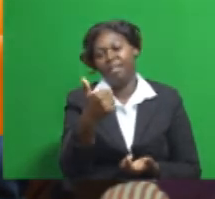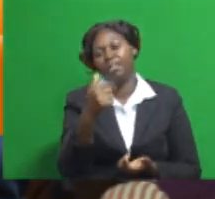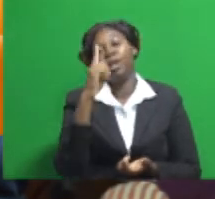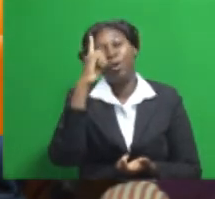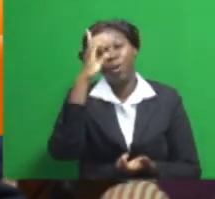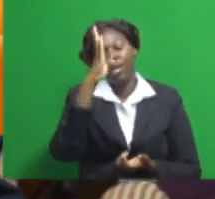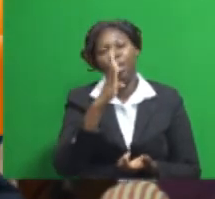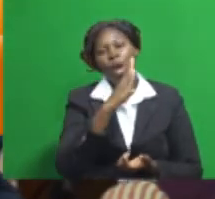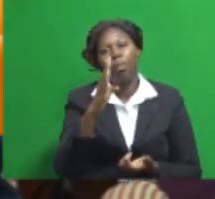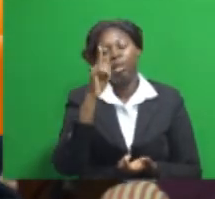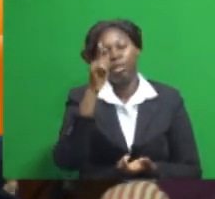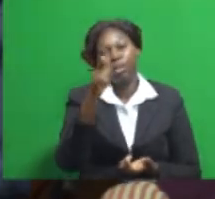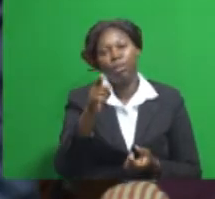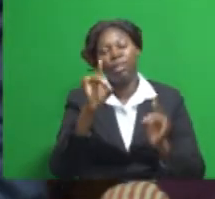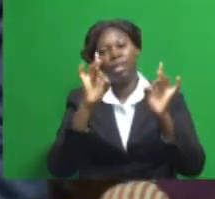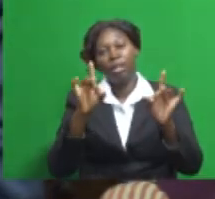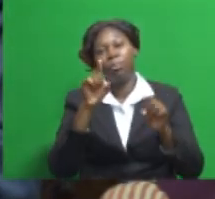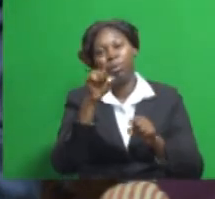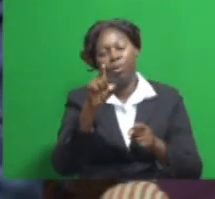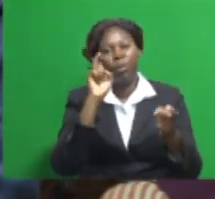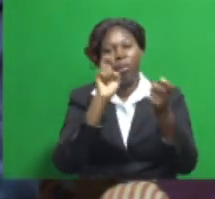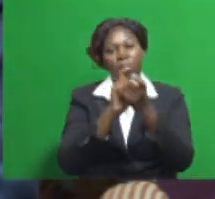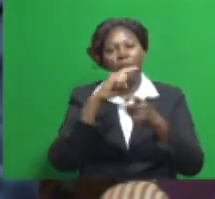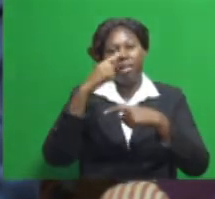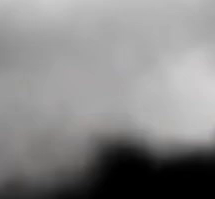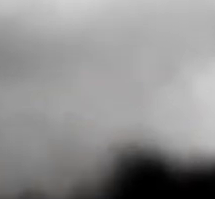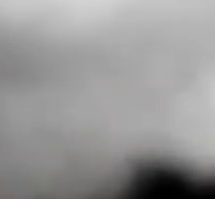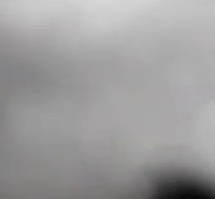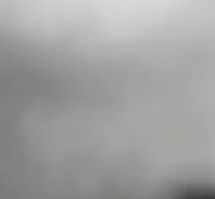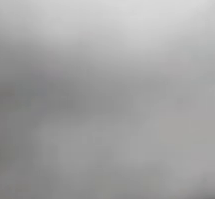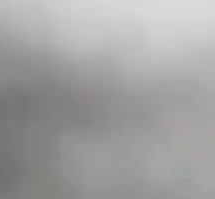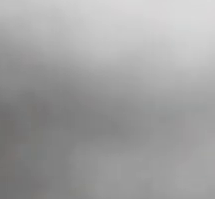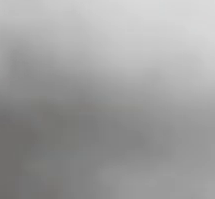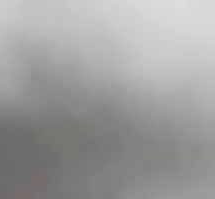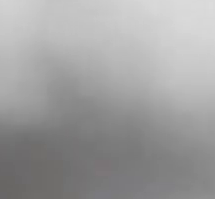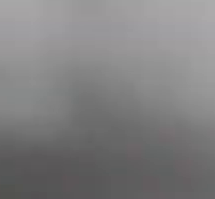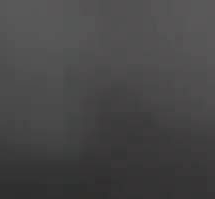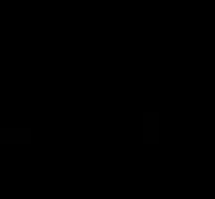0716 452 086 0716 452 086 Mwari werugare akuchengetei tikusangana muchikamu chinotera. Tenze